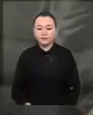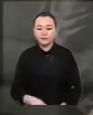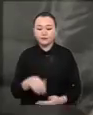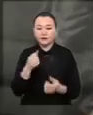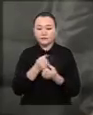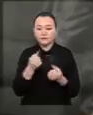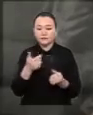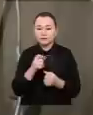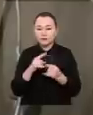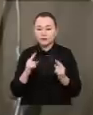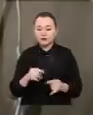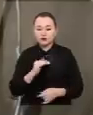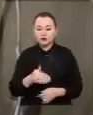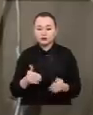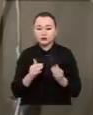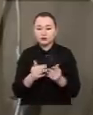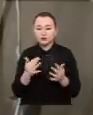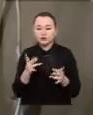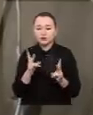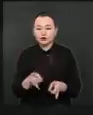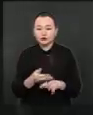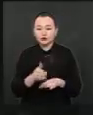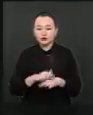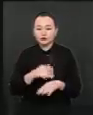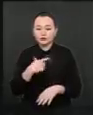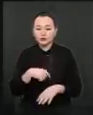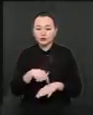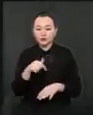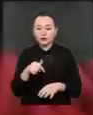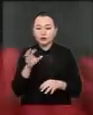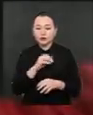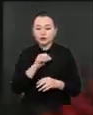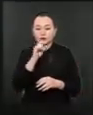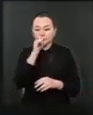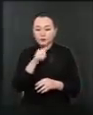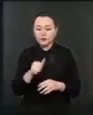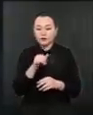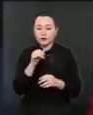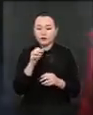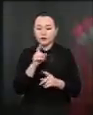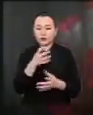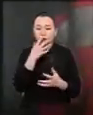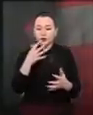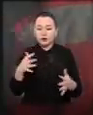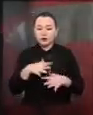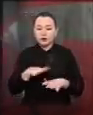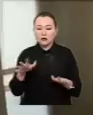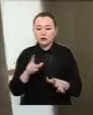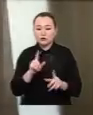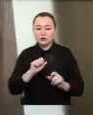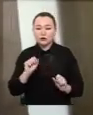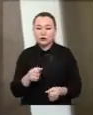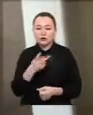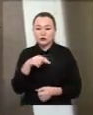Взрыв газа в частном секторе. Сколько человек в тяжелом состоянии? Хотя бы тряпками заткнули, чтобы пустить хотя бы отопление, чтобы не разморозить отопление.